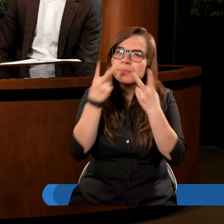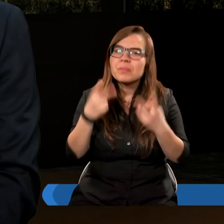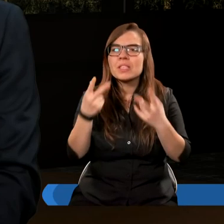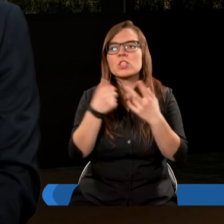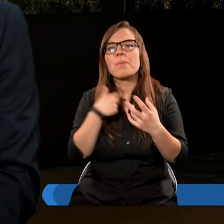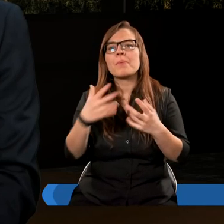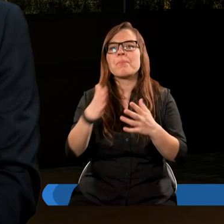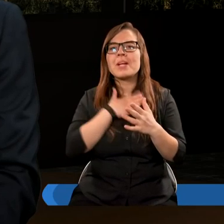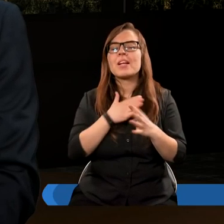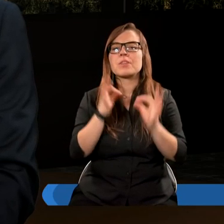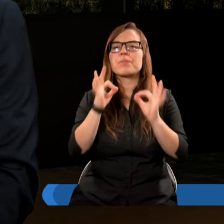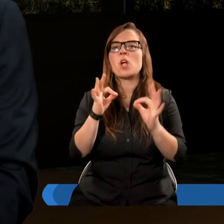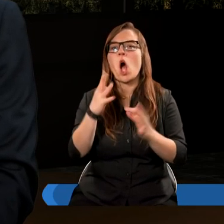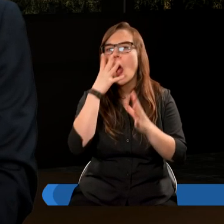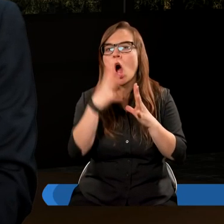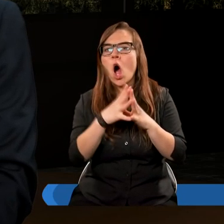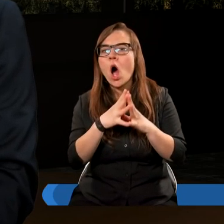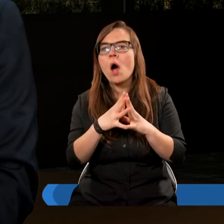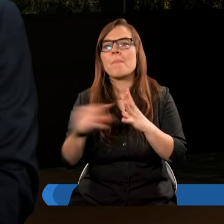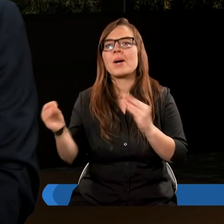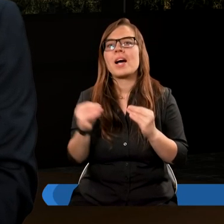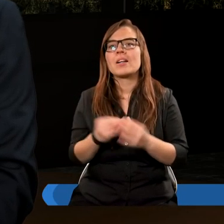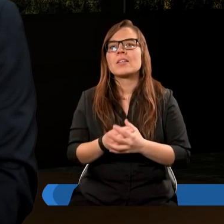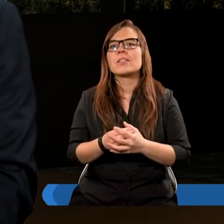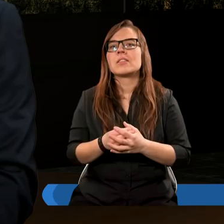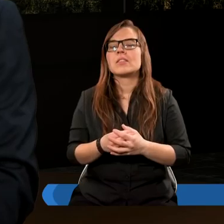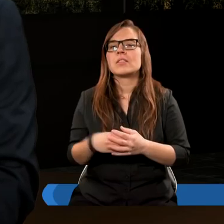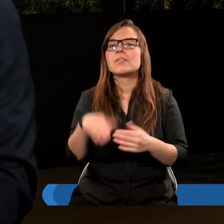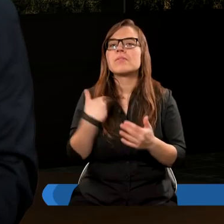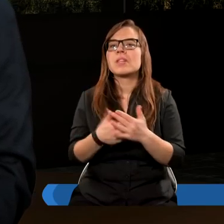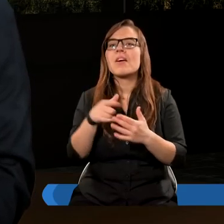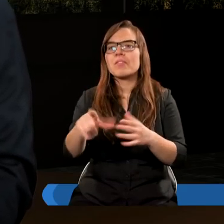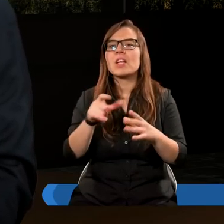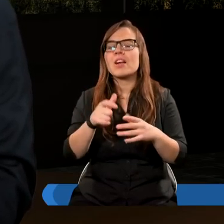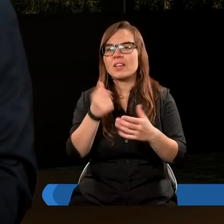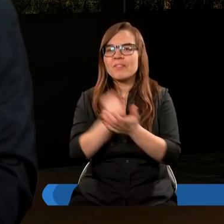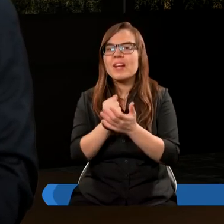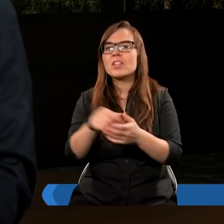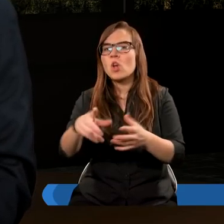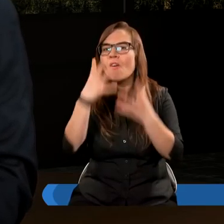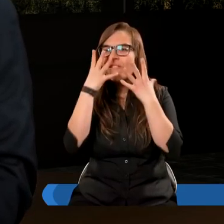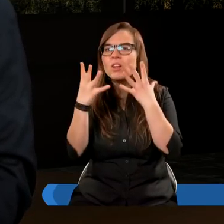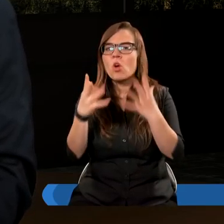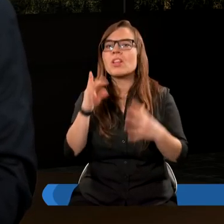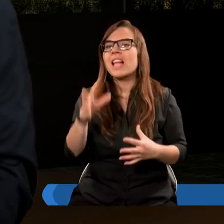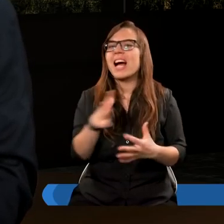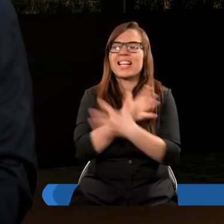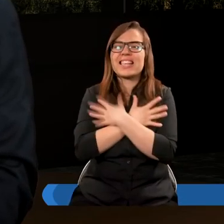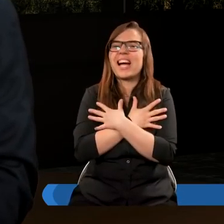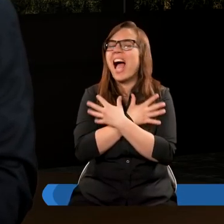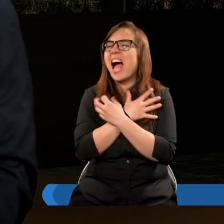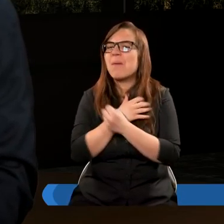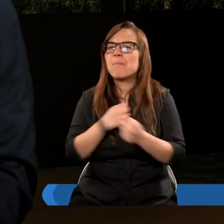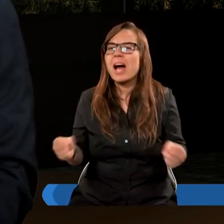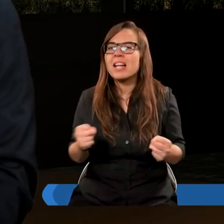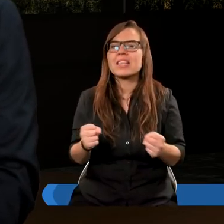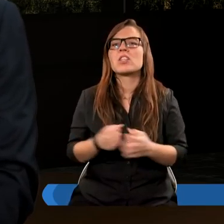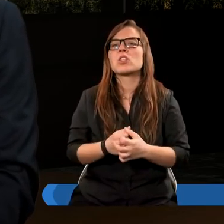obraz. Natomiast zadajemy sobie pytanie w takim razie, dlaczego w tych wycinkach to wyglądało tak dramatycznie, tak